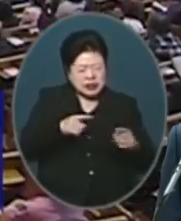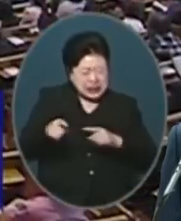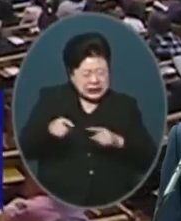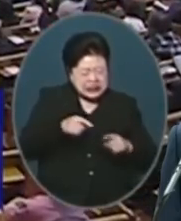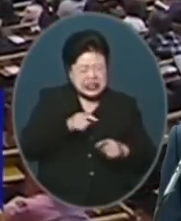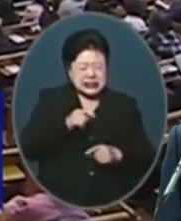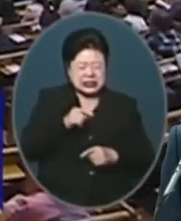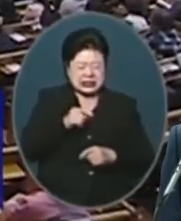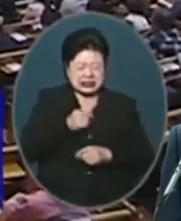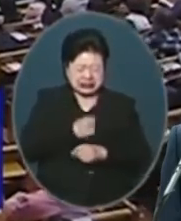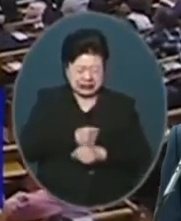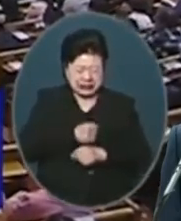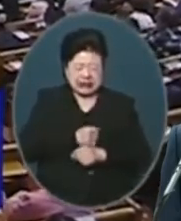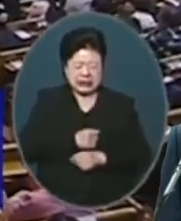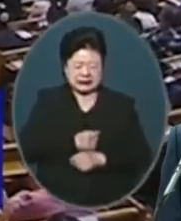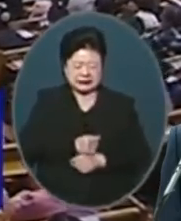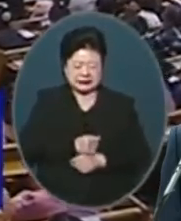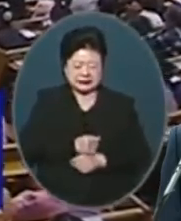다스릴 것이니라.